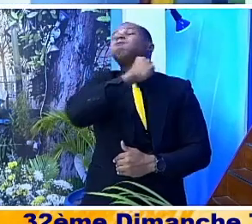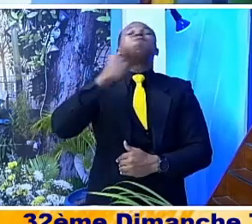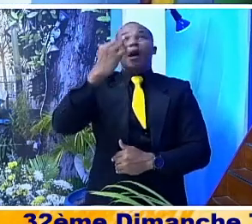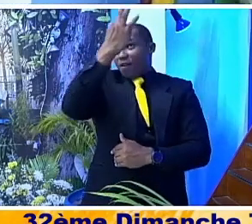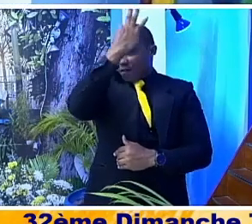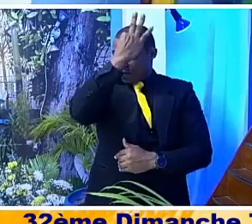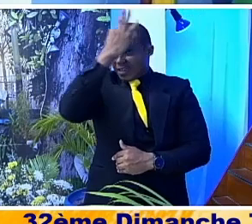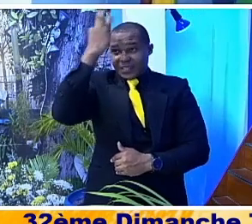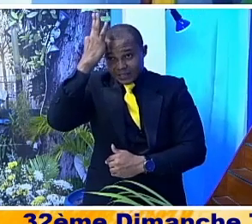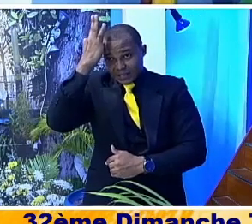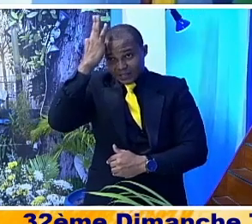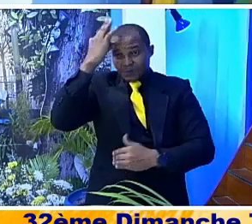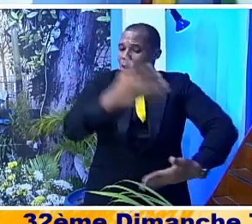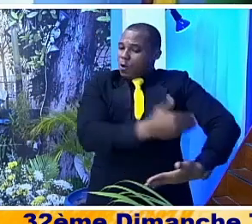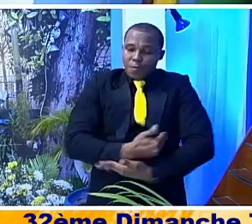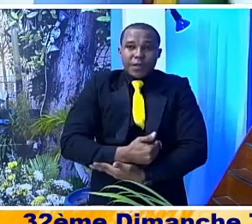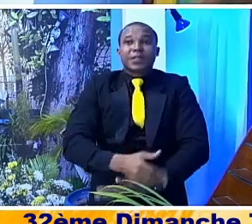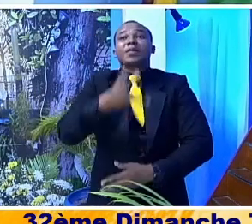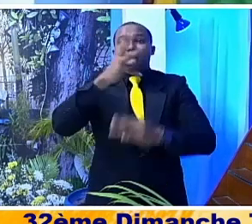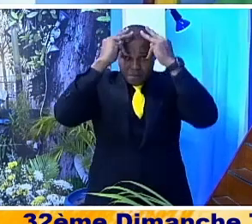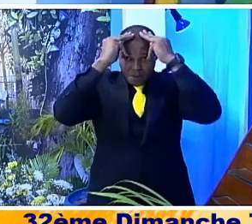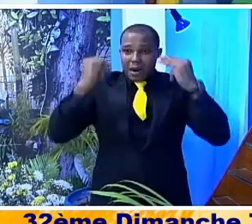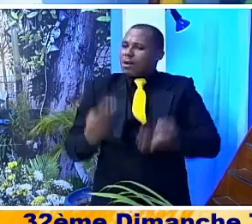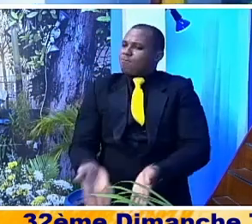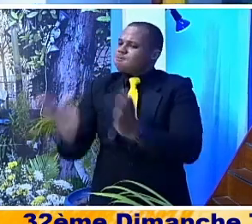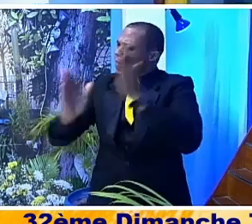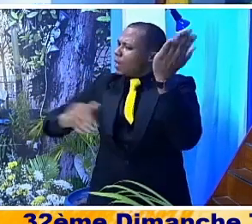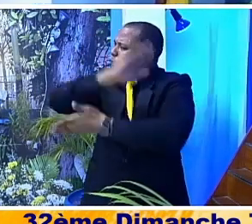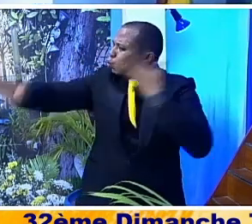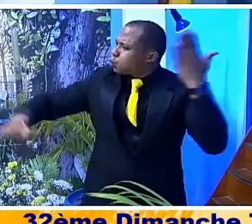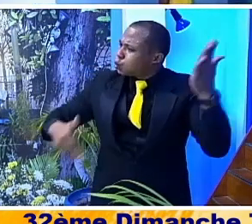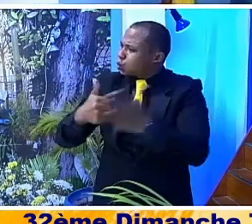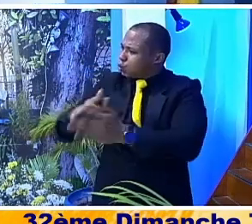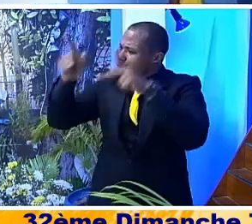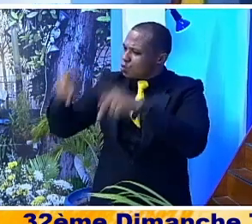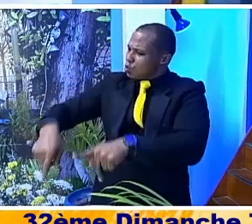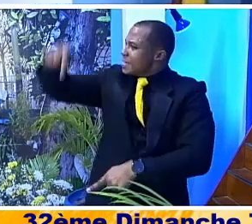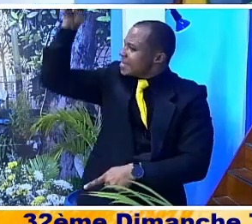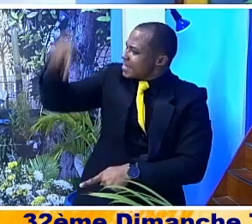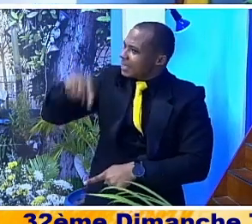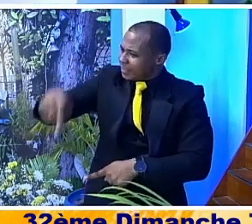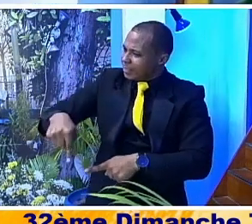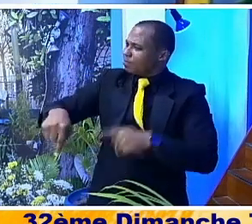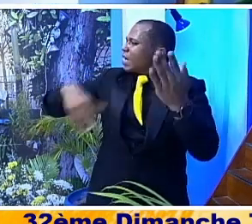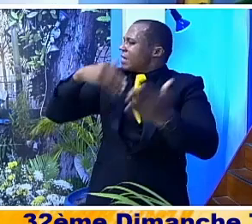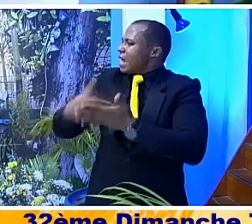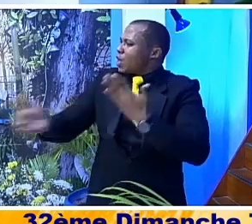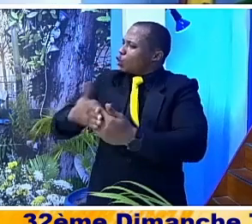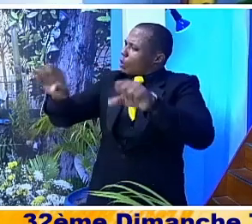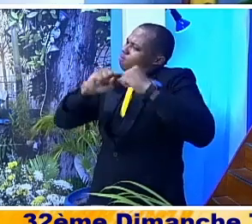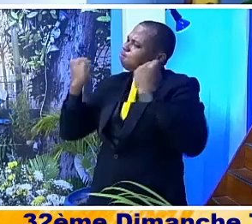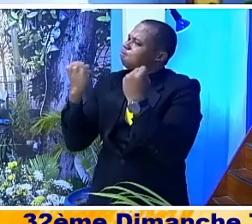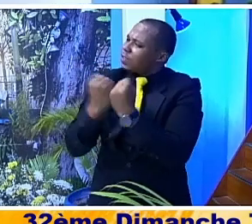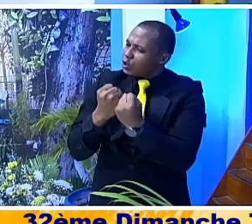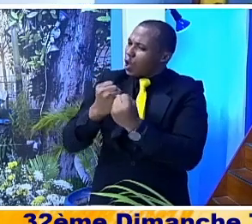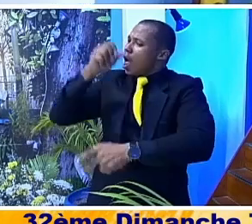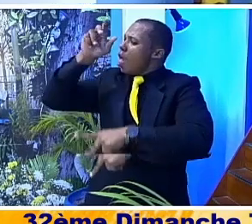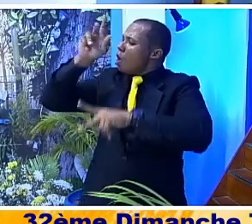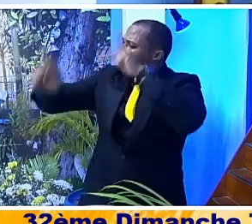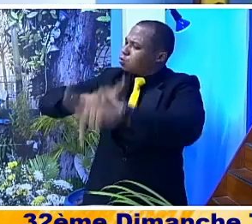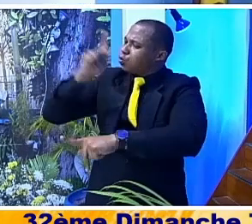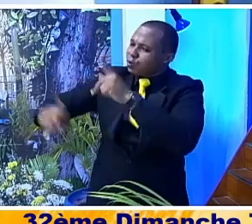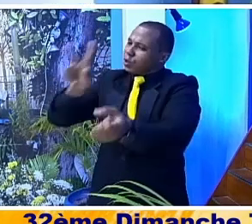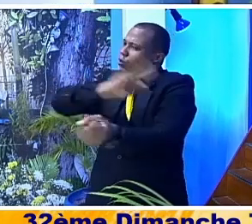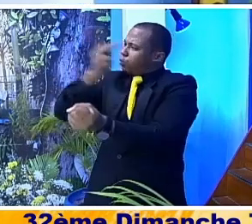courage, moi, à deux bras, pour demander tout le monde en Haïti, que ce soit secteur, que ce soit groupe monde, monde qui sous pouvoir, monde qui est